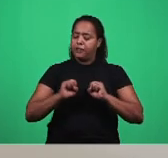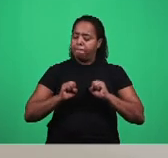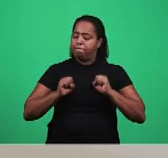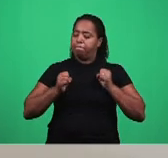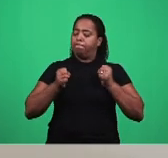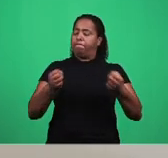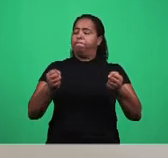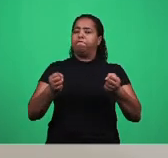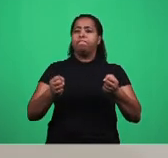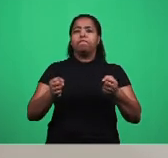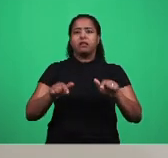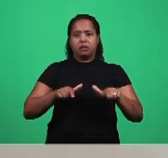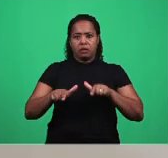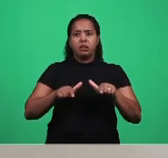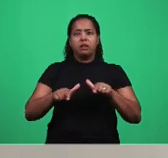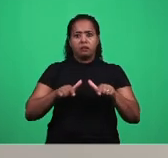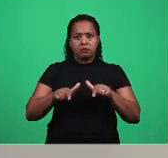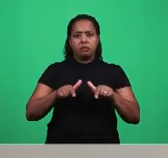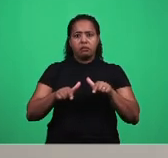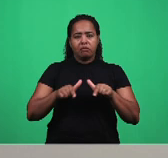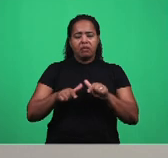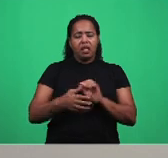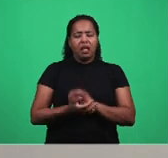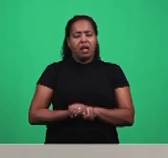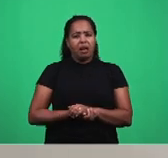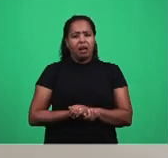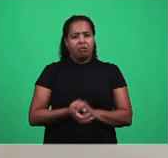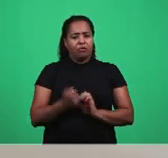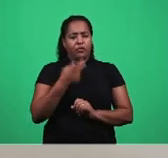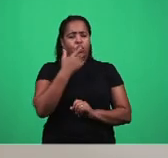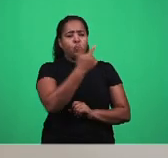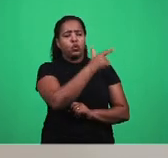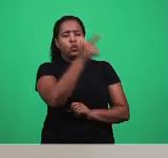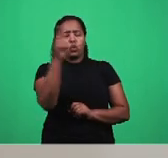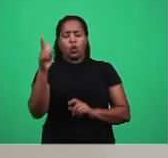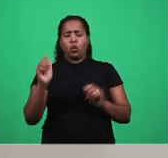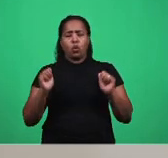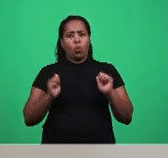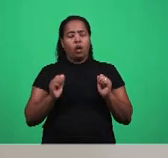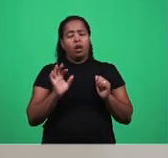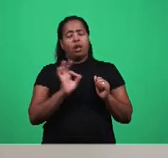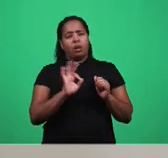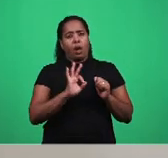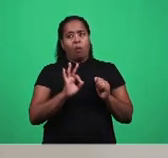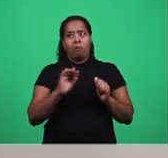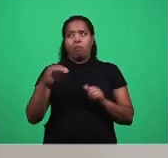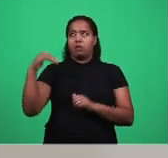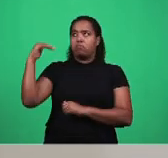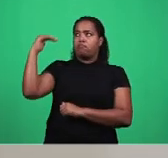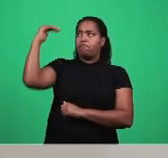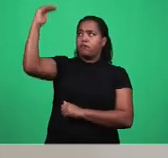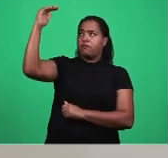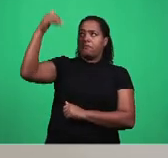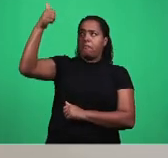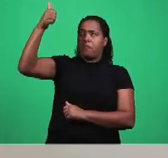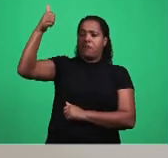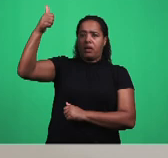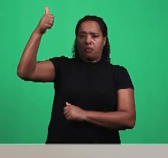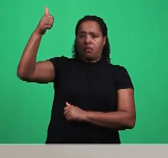Je ne dis pas que les autres ne travaillent pas, mais en première place, São Paulo. En deuxièmement, il y a